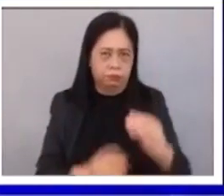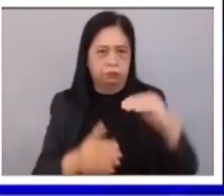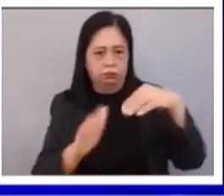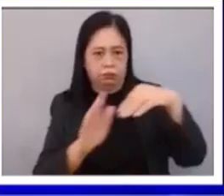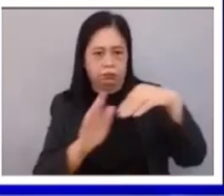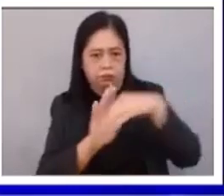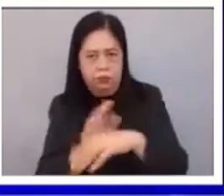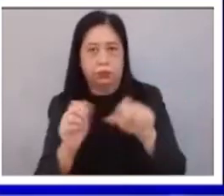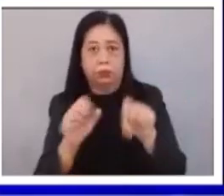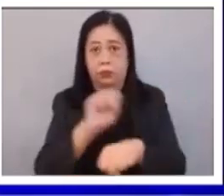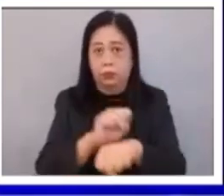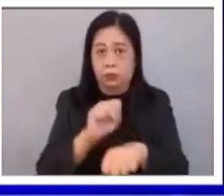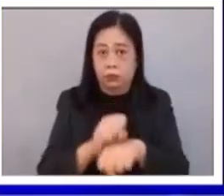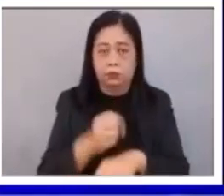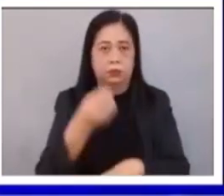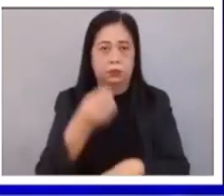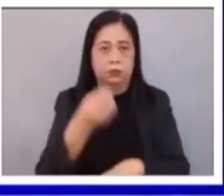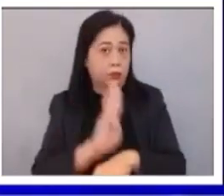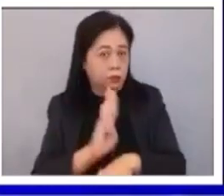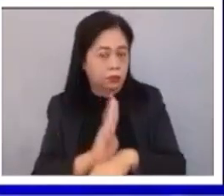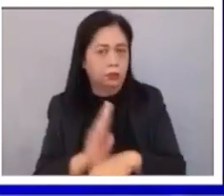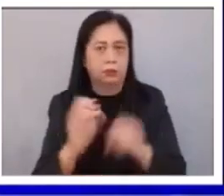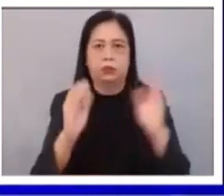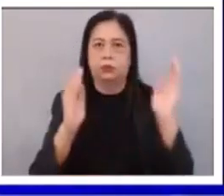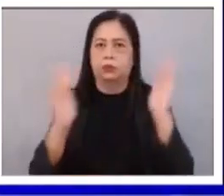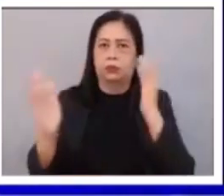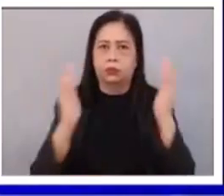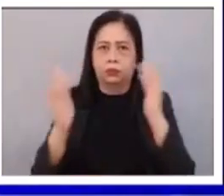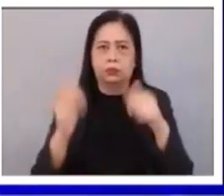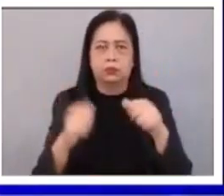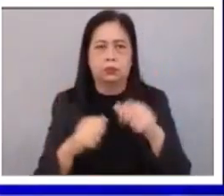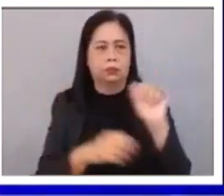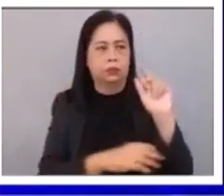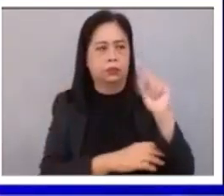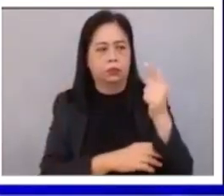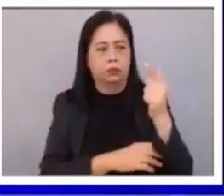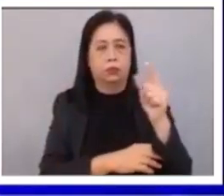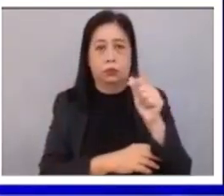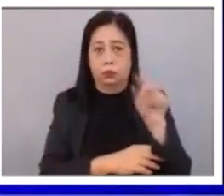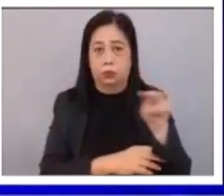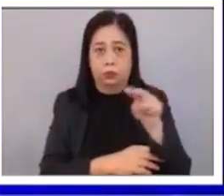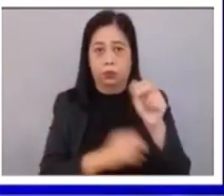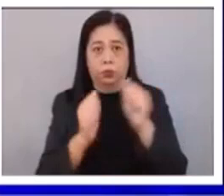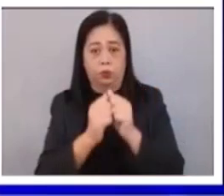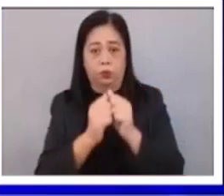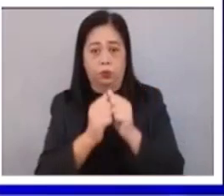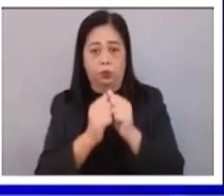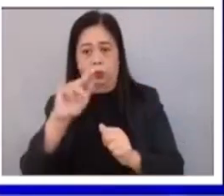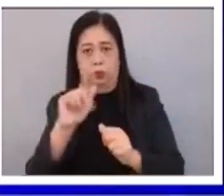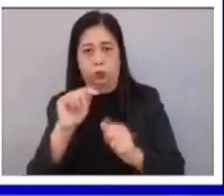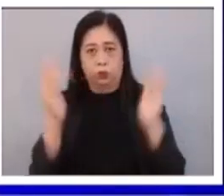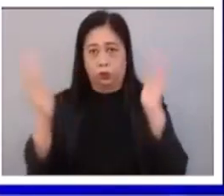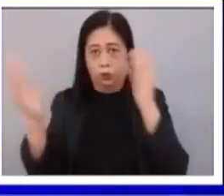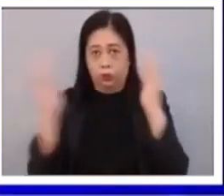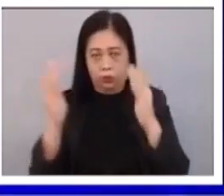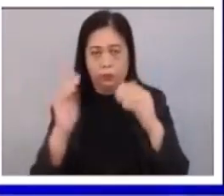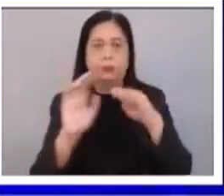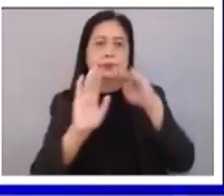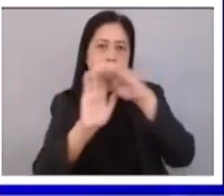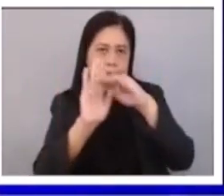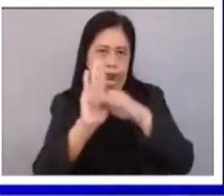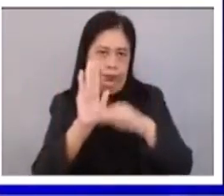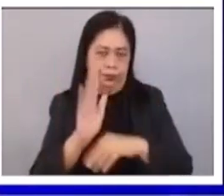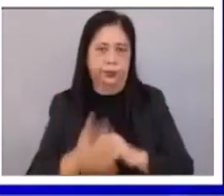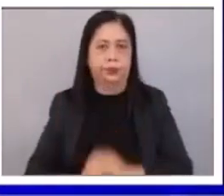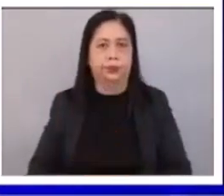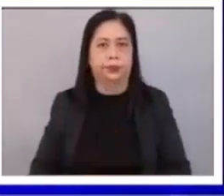trabaho o negosyo kung ikukumpara ang Agosto 2022 sa Hulyo 2022 ay ang mga sumusunod.